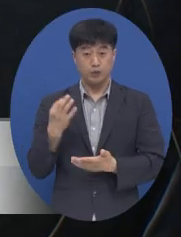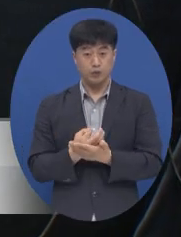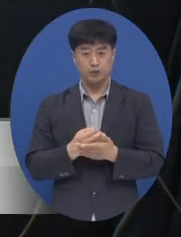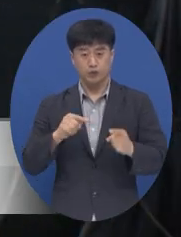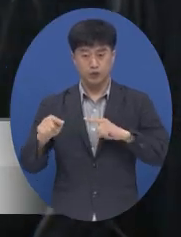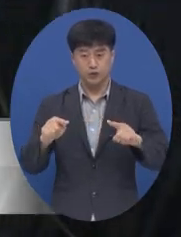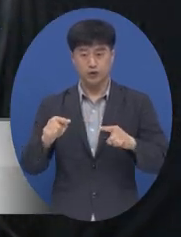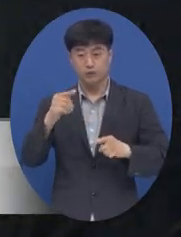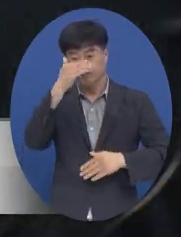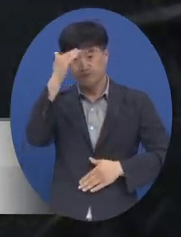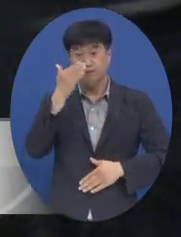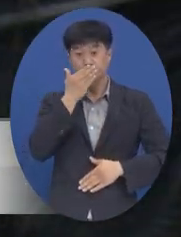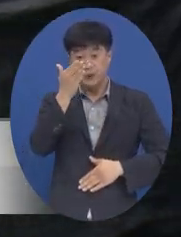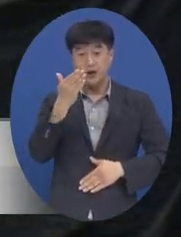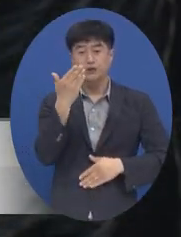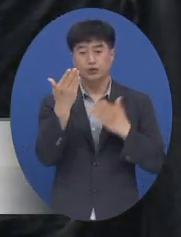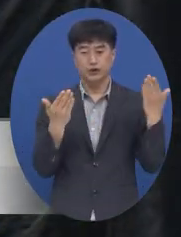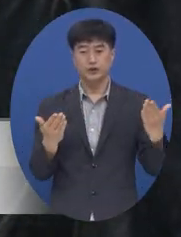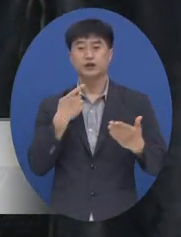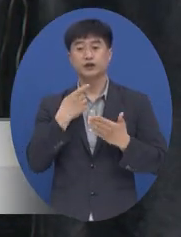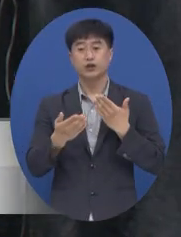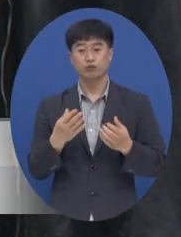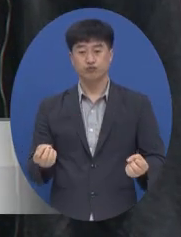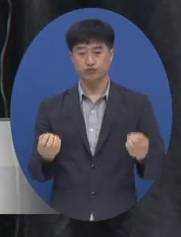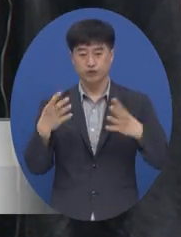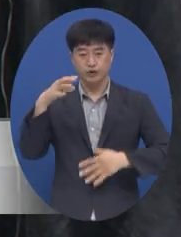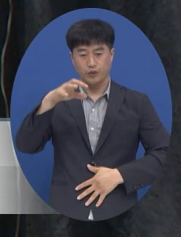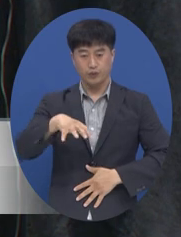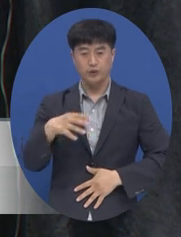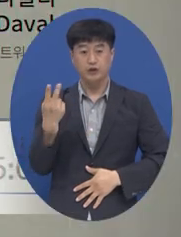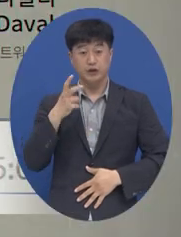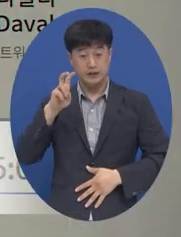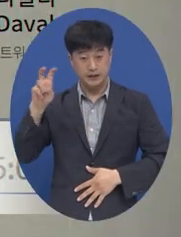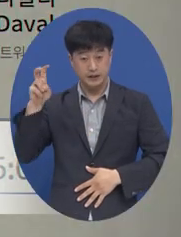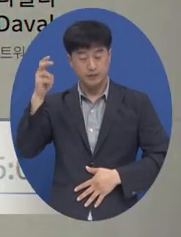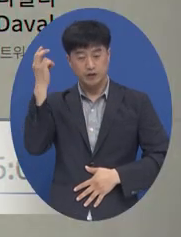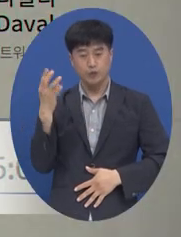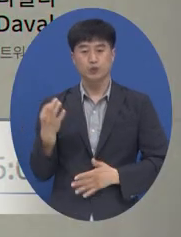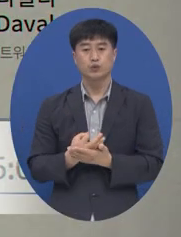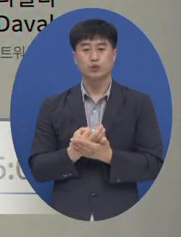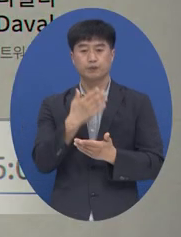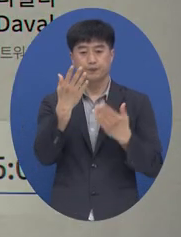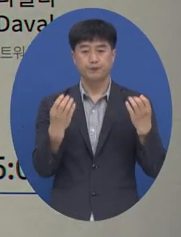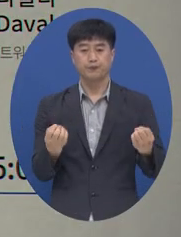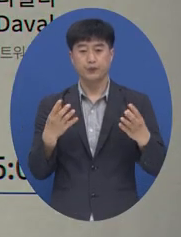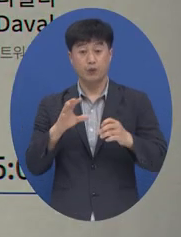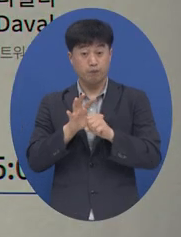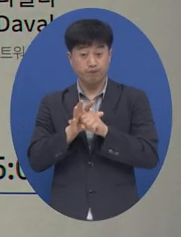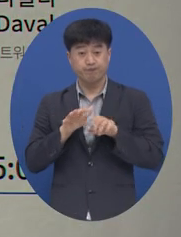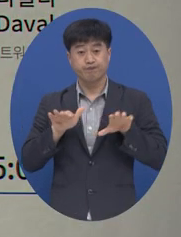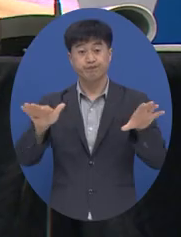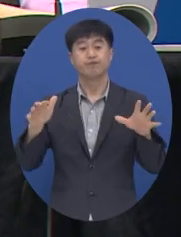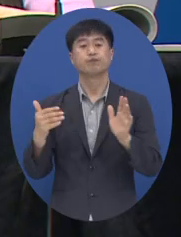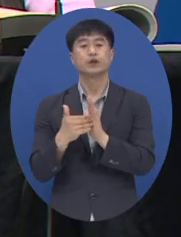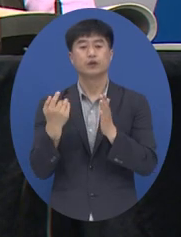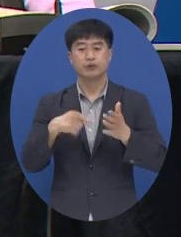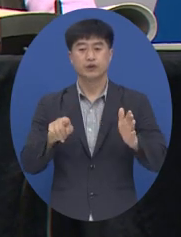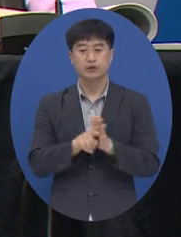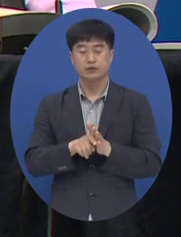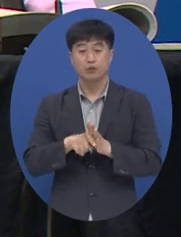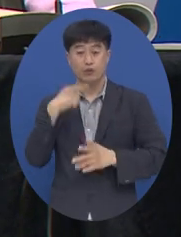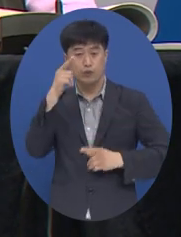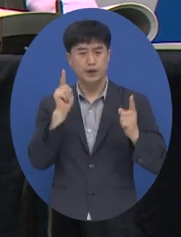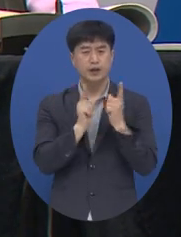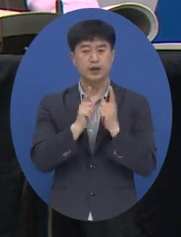한눈에 들여다볼 수 있는 전시와 체험형 축제의 장인 2020 기본소득 박람회는 코로나19 확산을 막기 위해